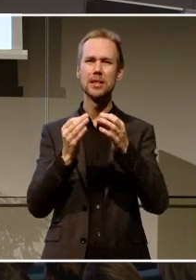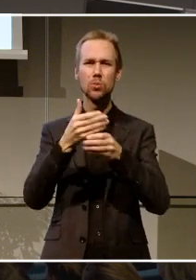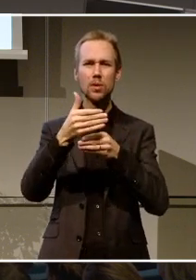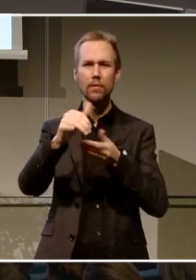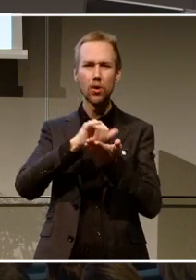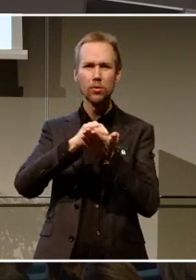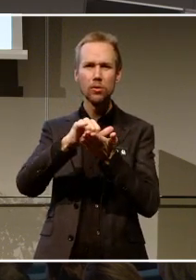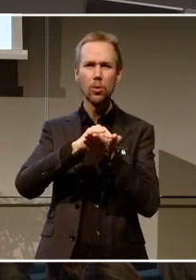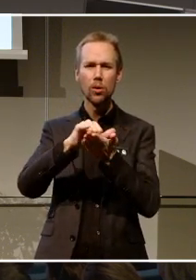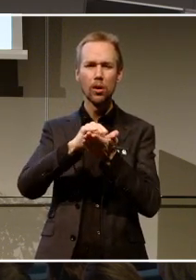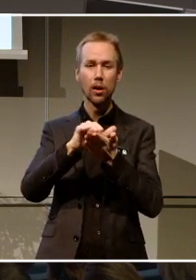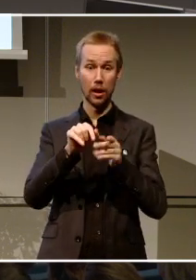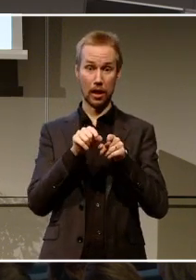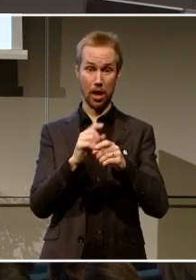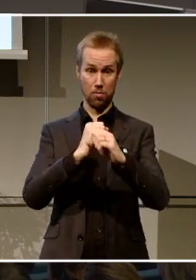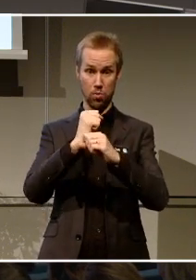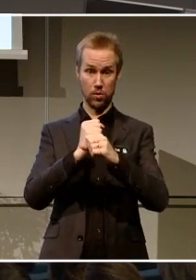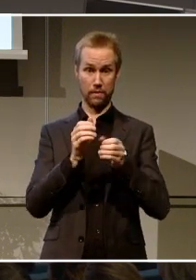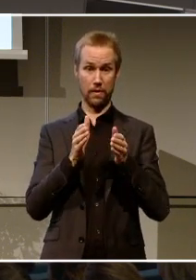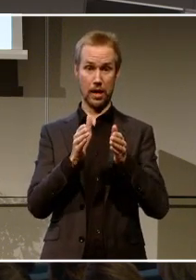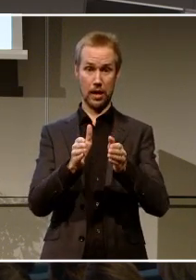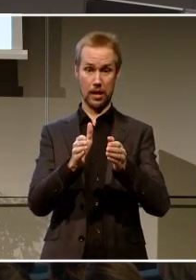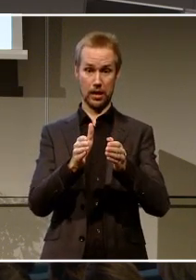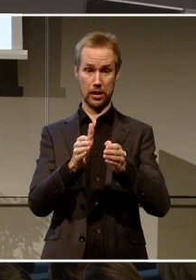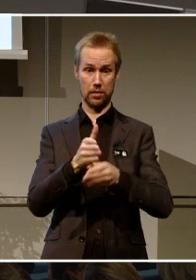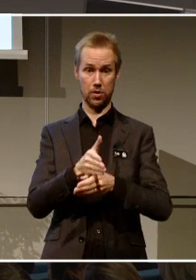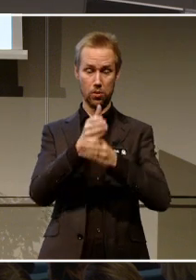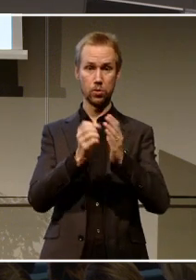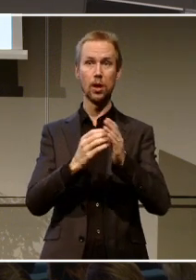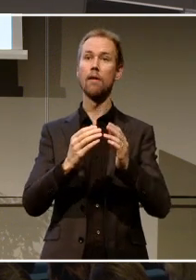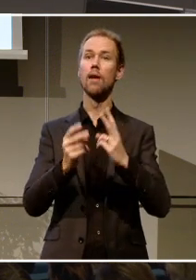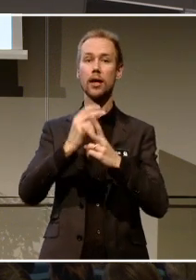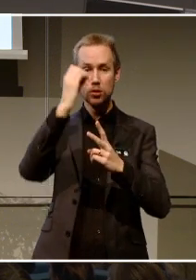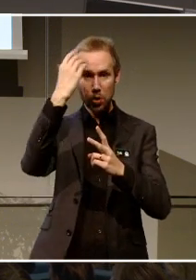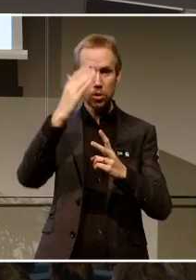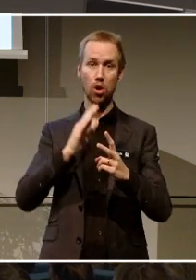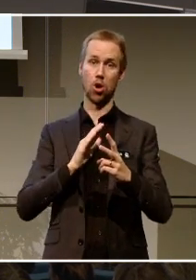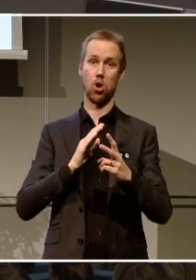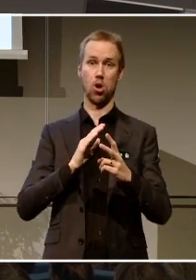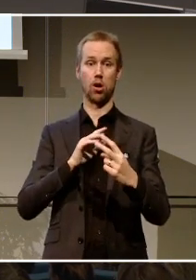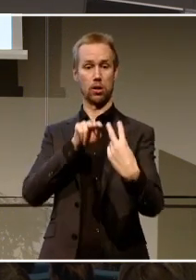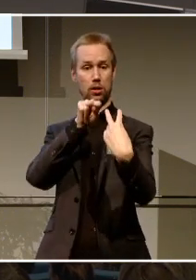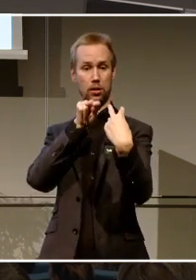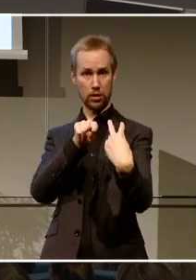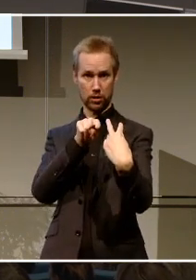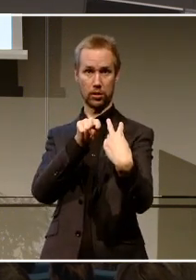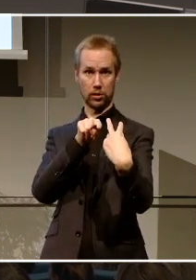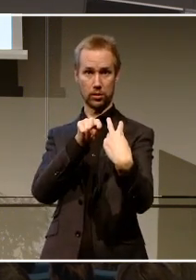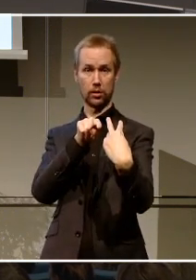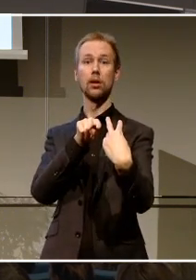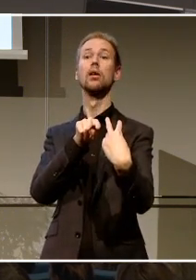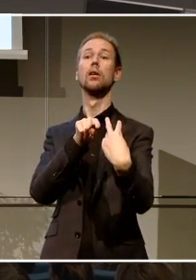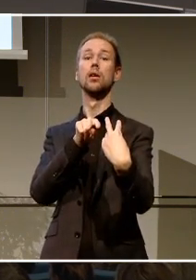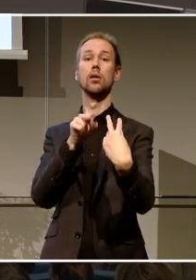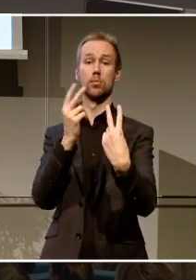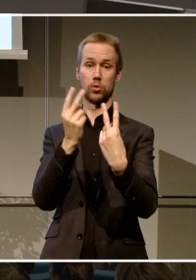man för man kom på att det var smartare att köra tvåfiliga motorvägar så att man kunde ha planskilda korsningar. Då behöver man inte stanna lika ofta,